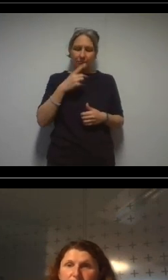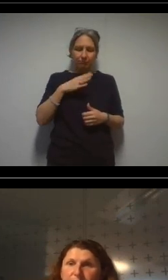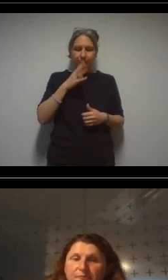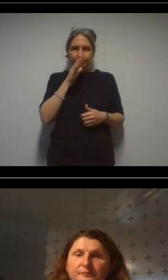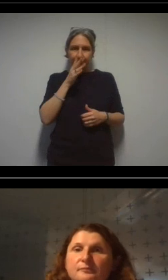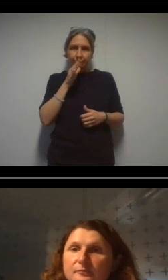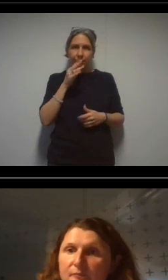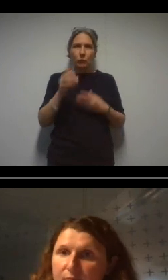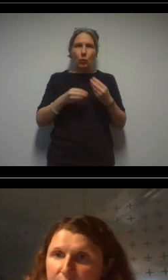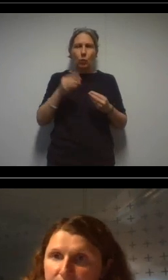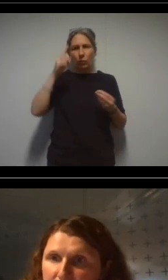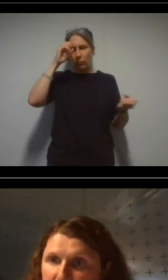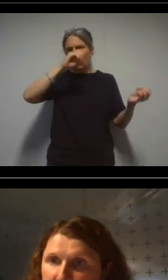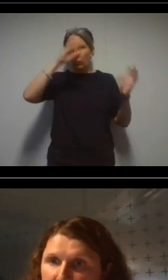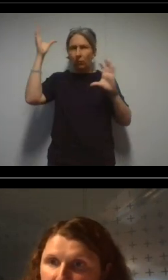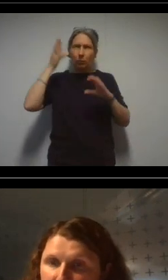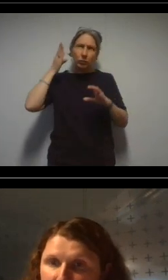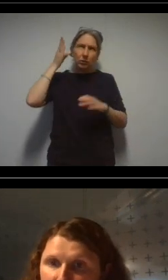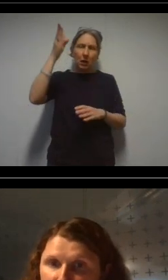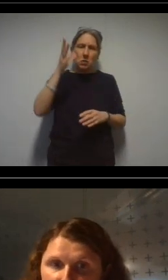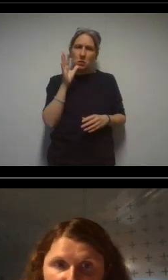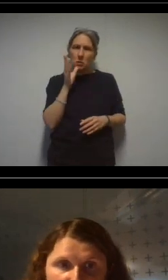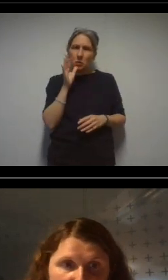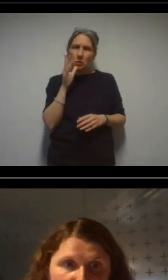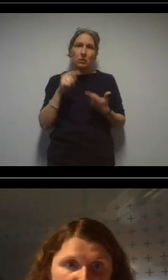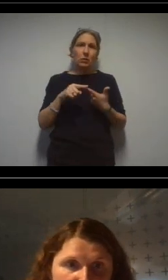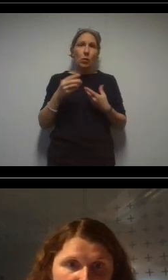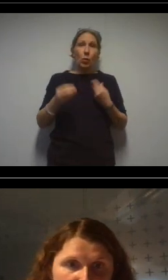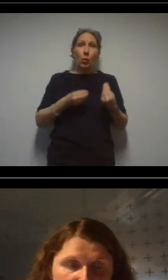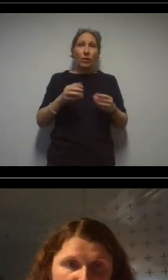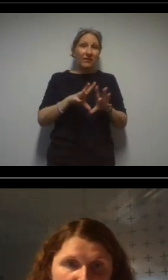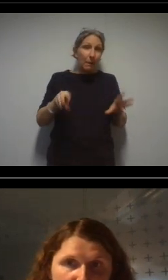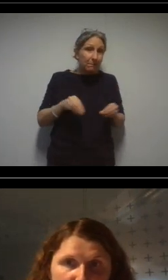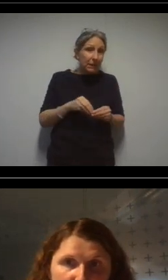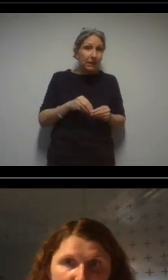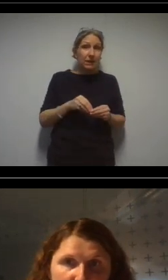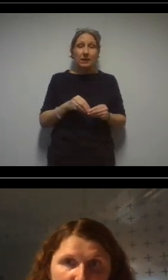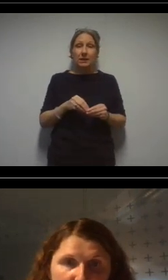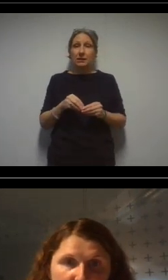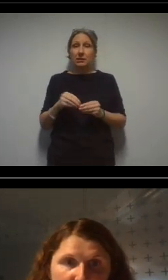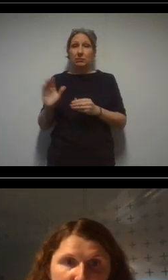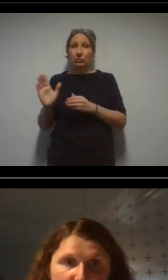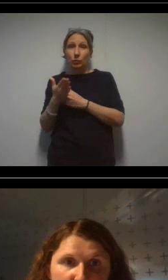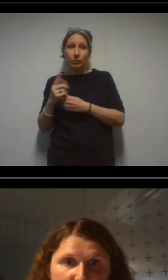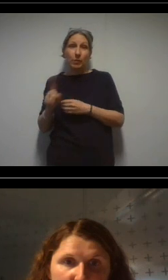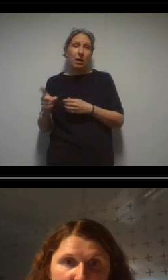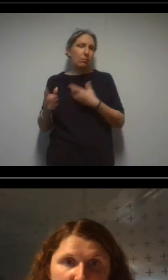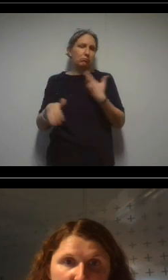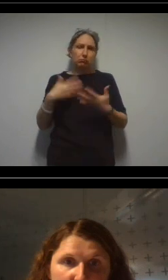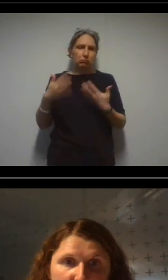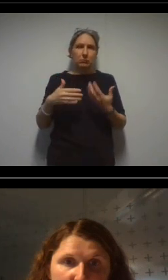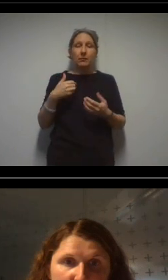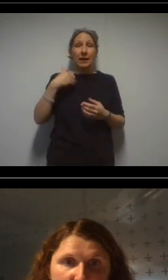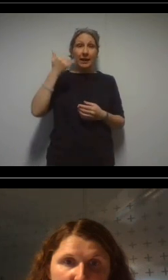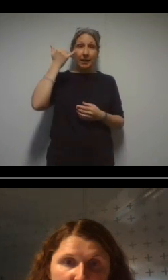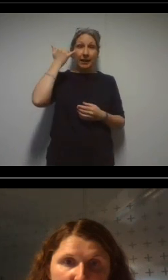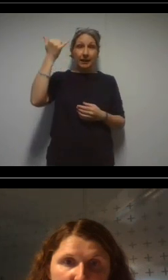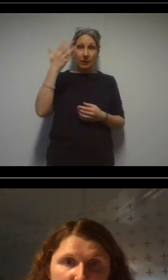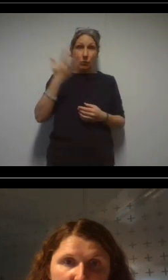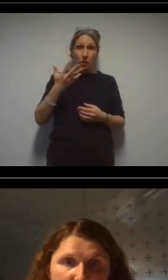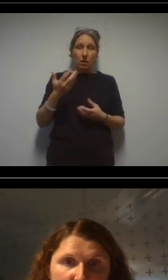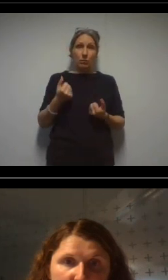se projette pas ou dans lesquels notre entourage ne nous projette pas. Donc, l'idée, c'est vraiment de permettre aux